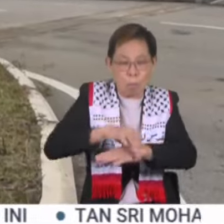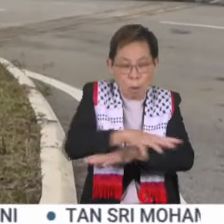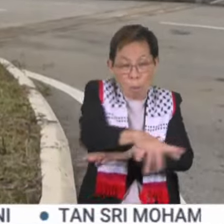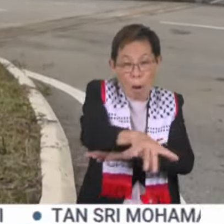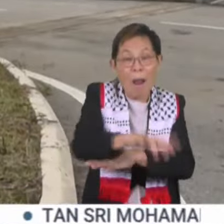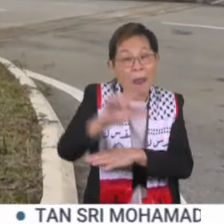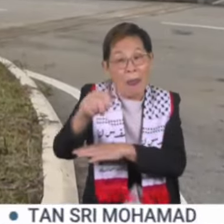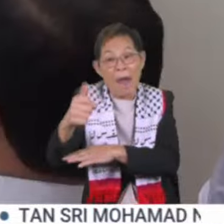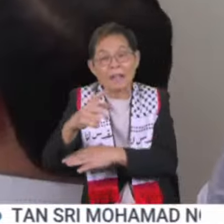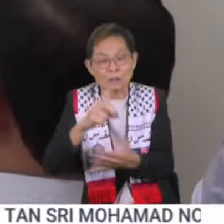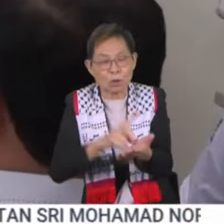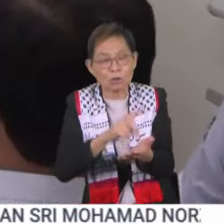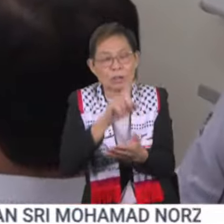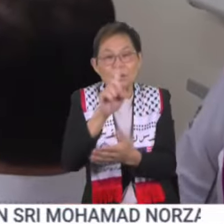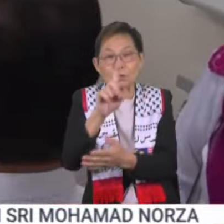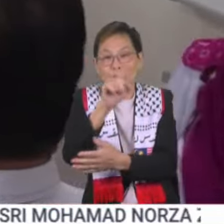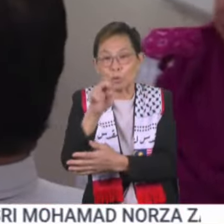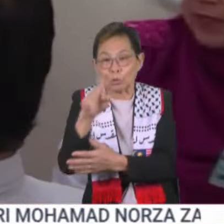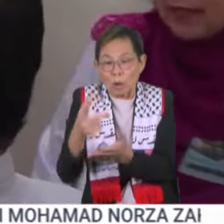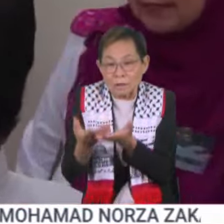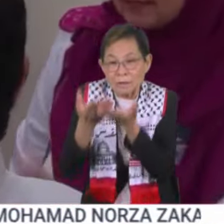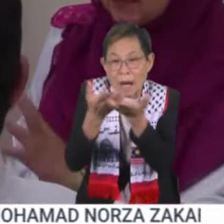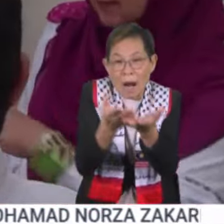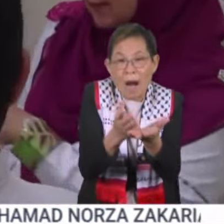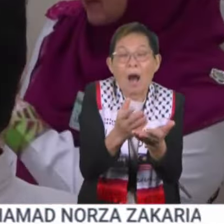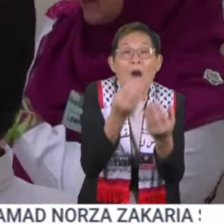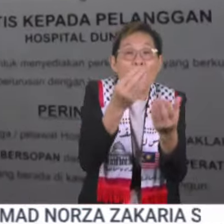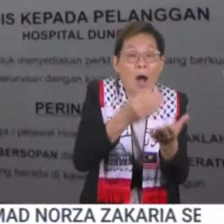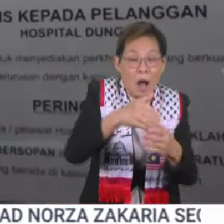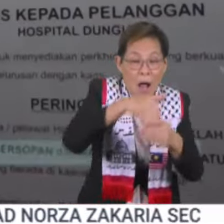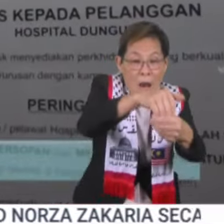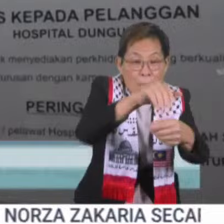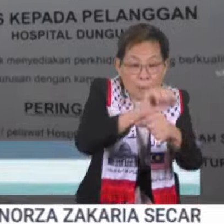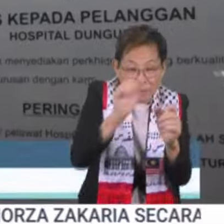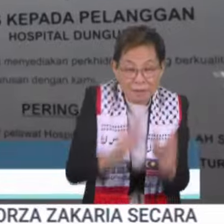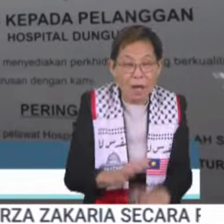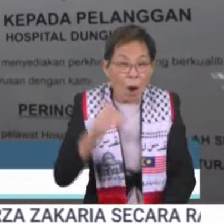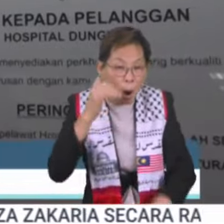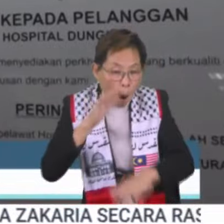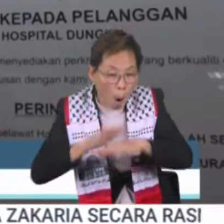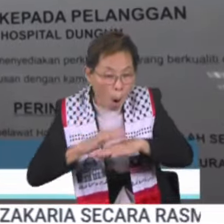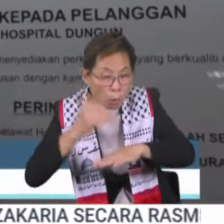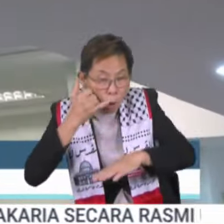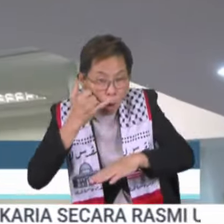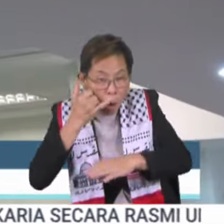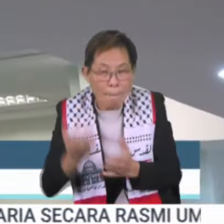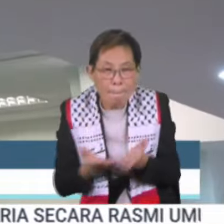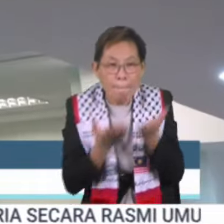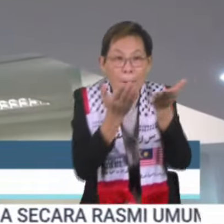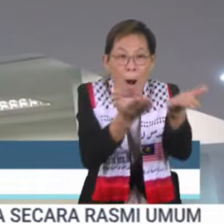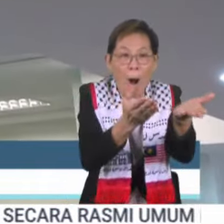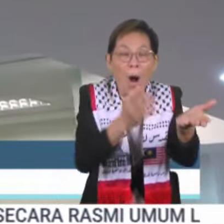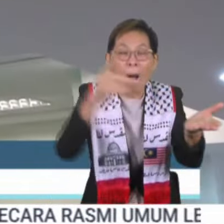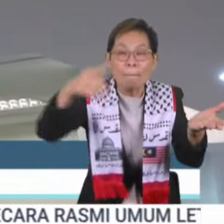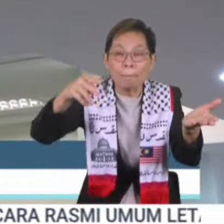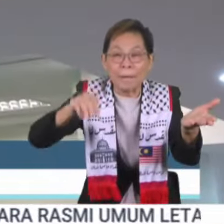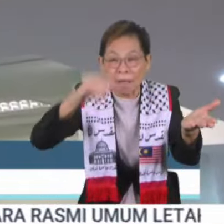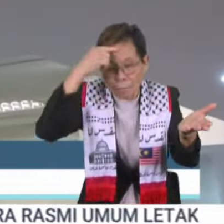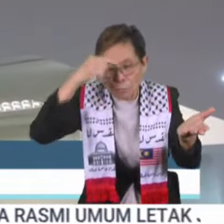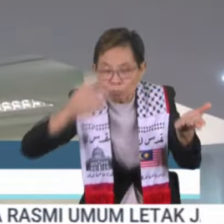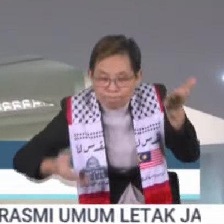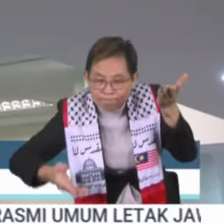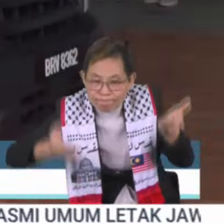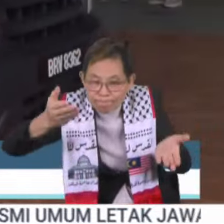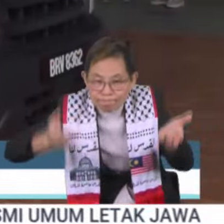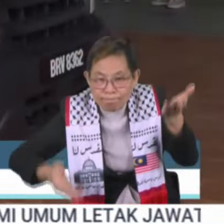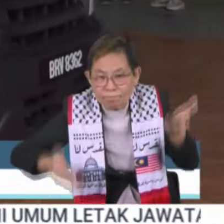Dalam perkembangan lain, Dr. Zulkifli maklumkan cadangan berhubung kadar allowan tugas atas panggilan atau on-call akan dibawa kepada Perdana Menteri untuk pertimbangan.